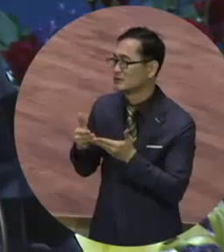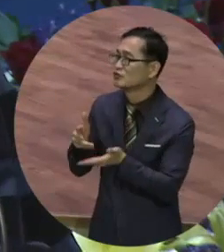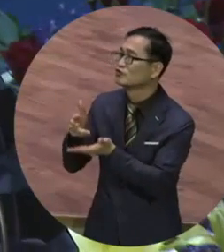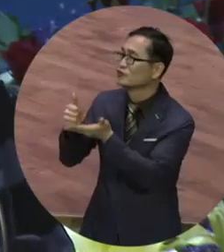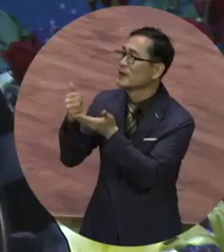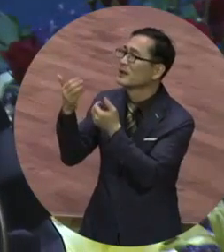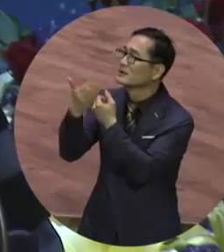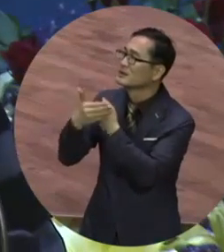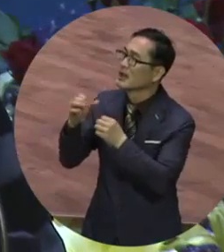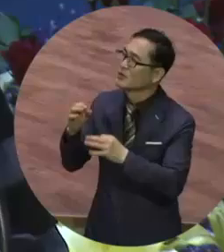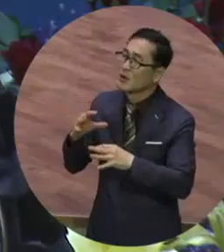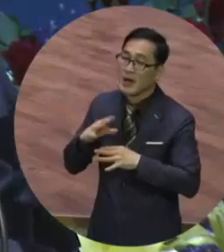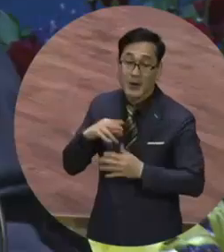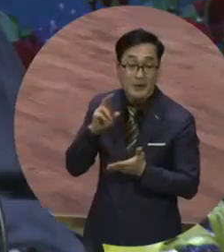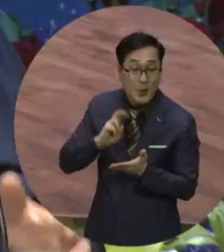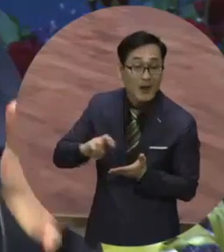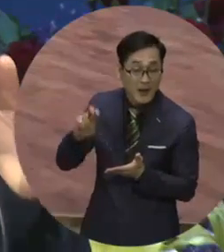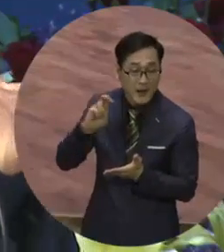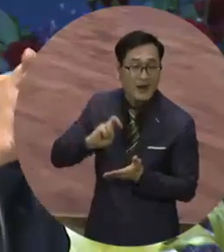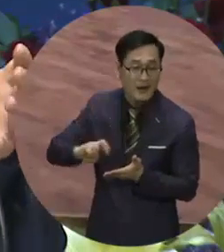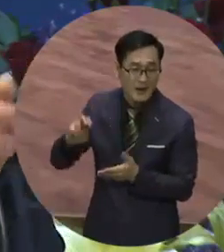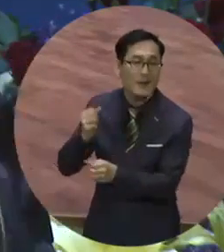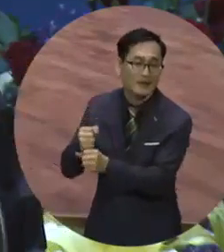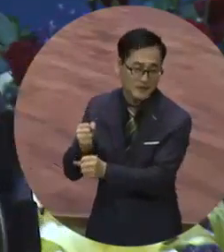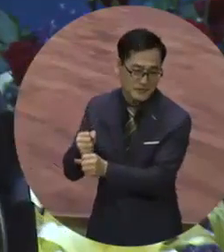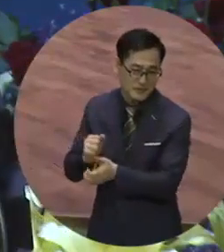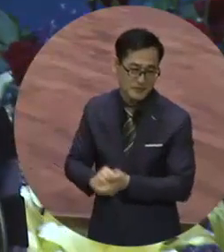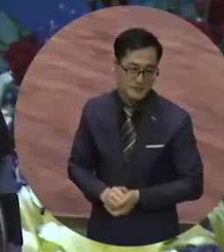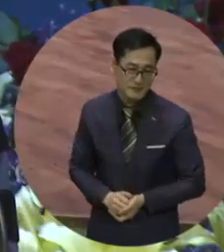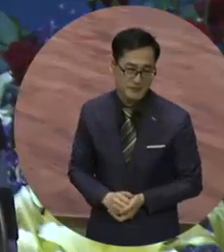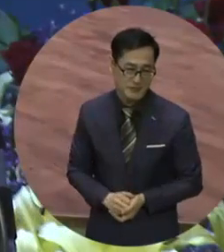놀라워. 이랬던 생명 찾았구나.